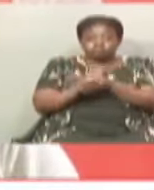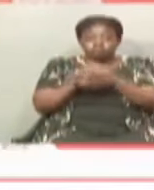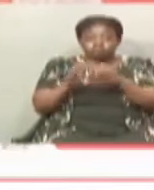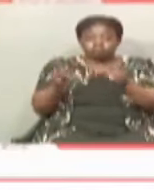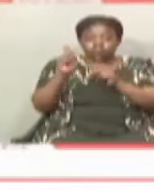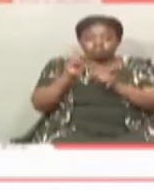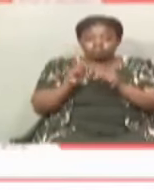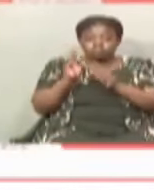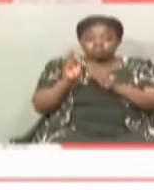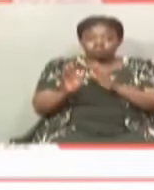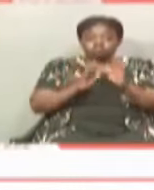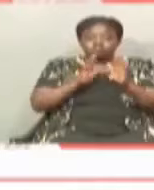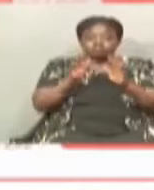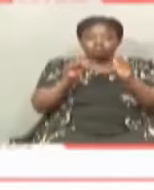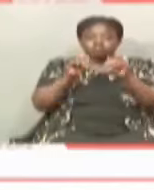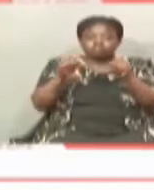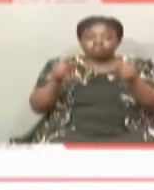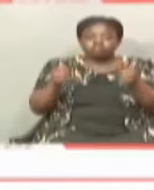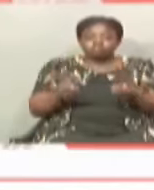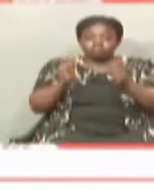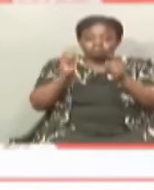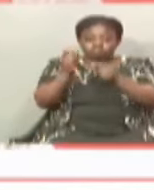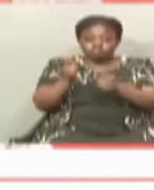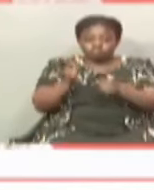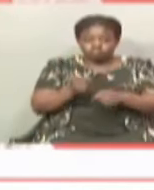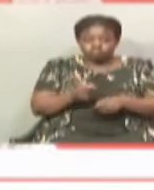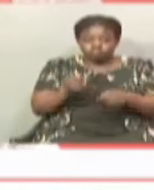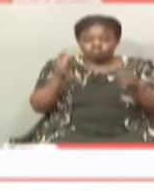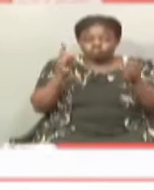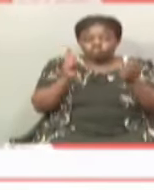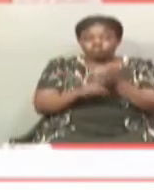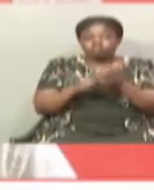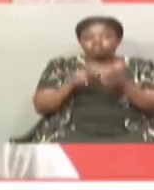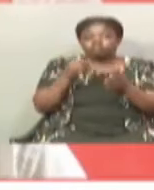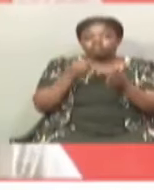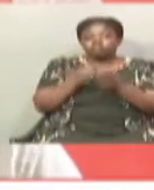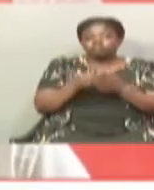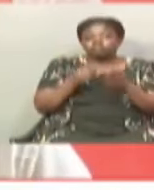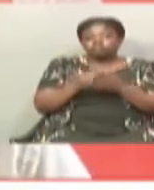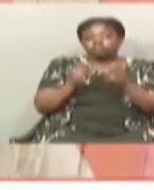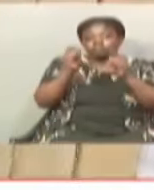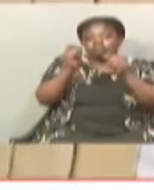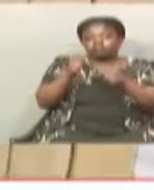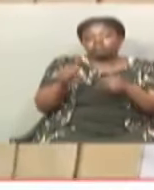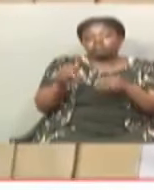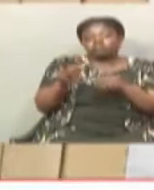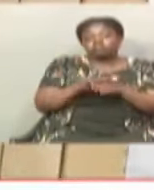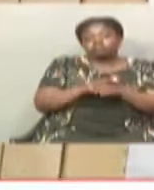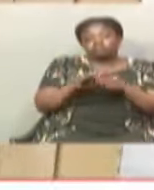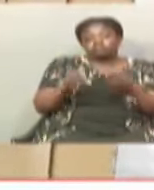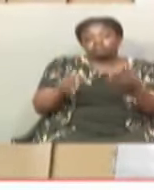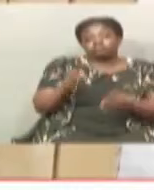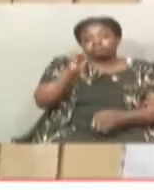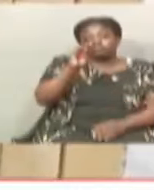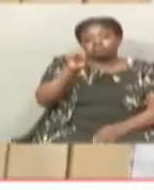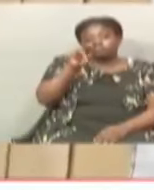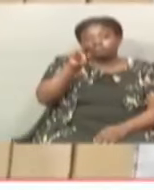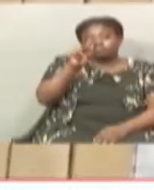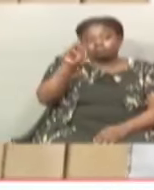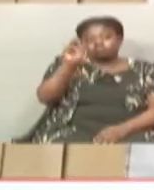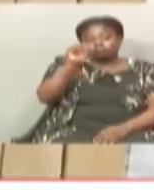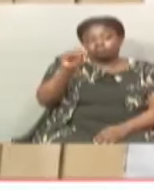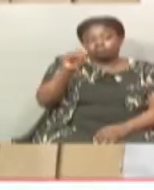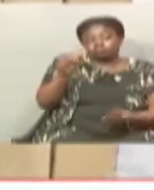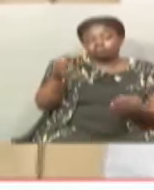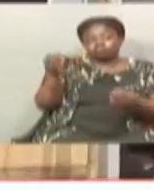nga beteekateeka bulungi okulima nga balima okufuna sente, farming as a business. Ye Mukasa Muhayu agenda kusomesa kulunda